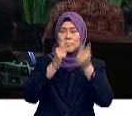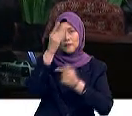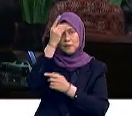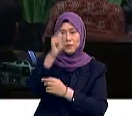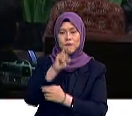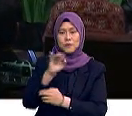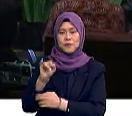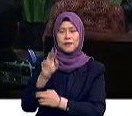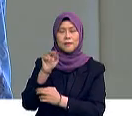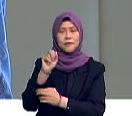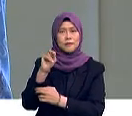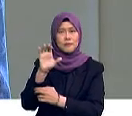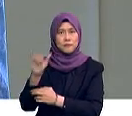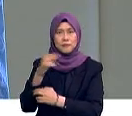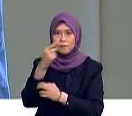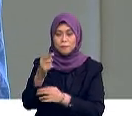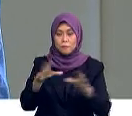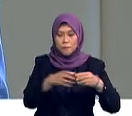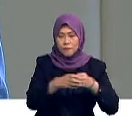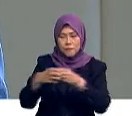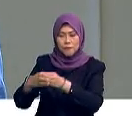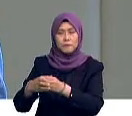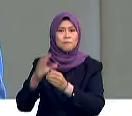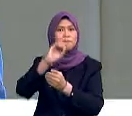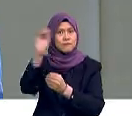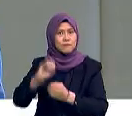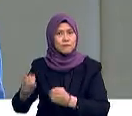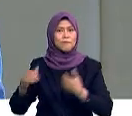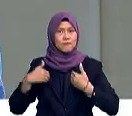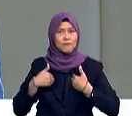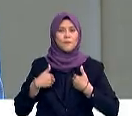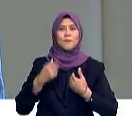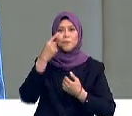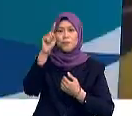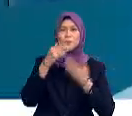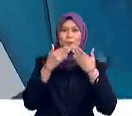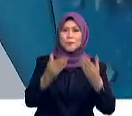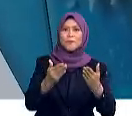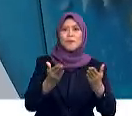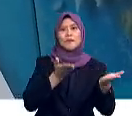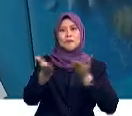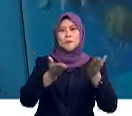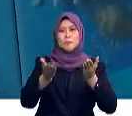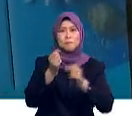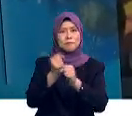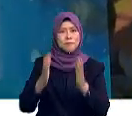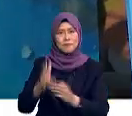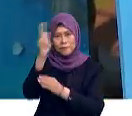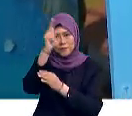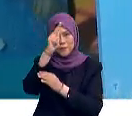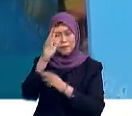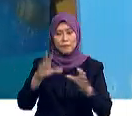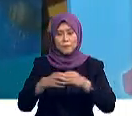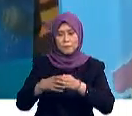Seri Nancy Shukri berkata, pakej pelancongan dengan diskaun eksklusif ini bagi menghargai khidmat bakti penjawat awam.